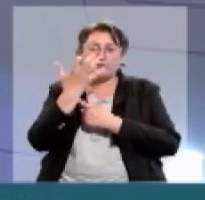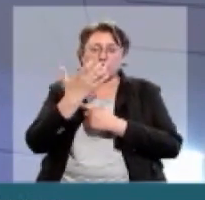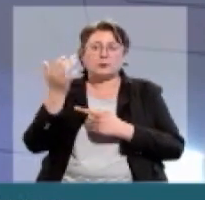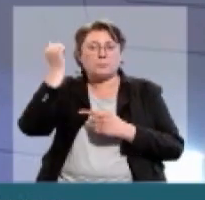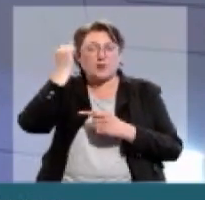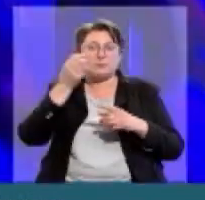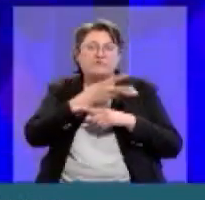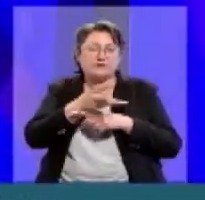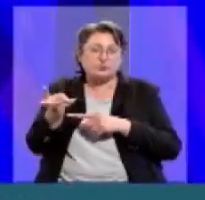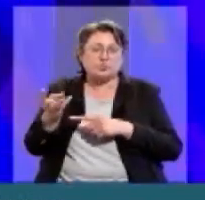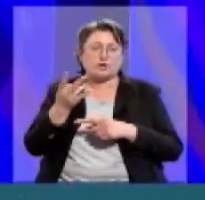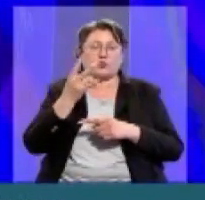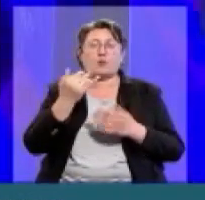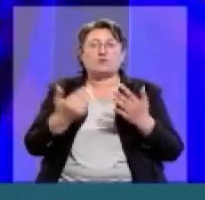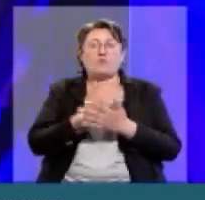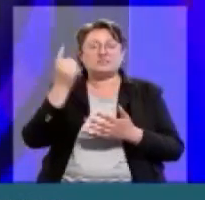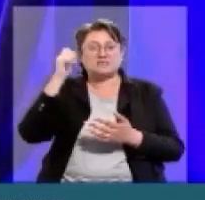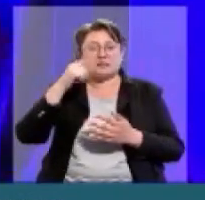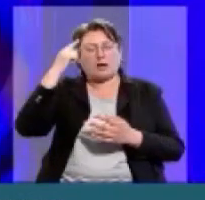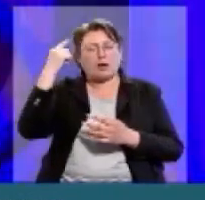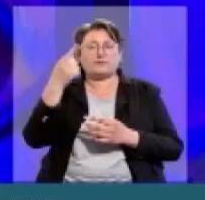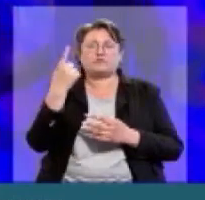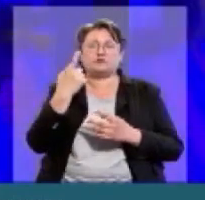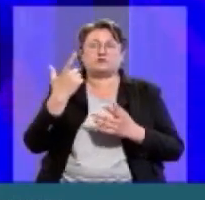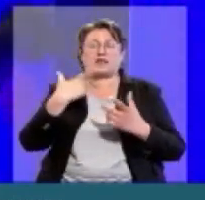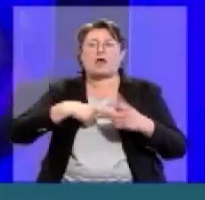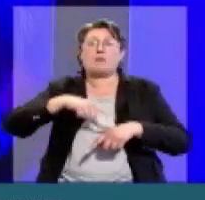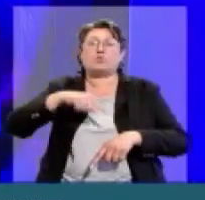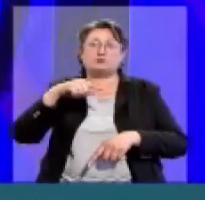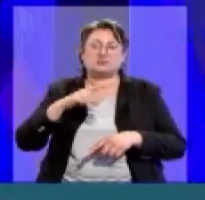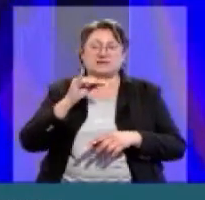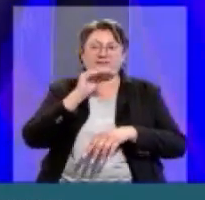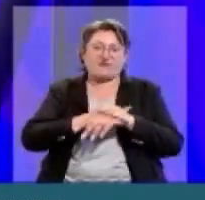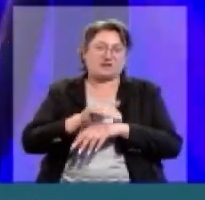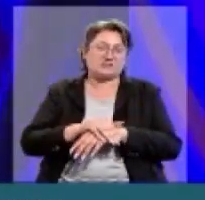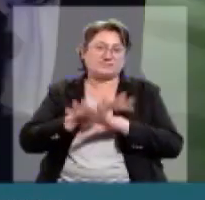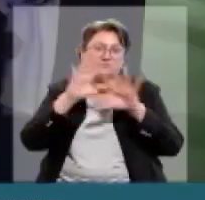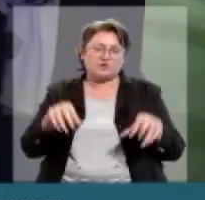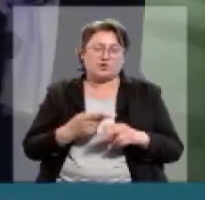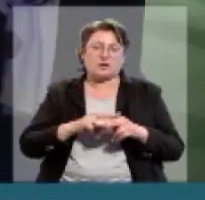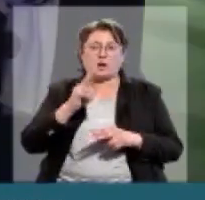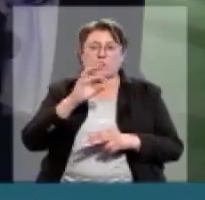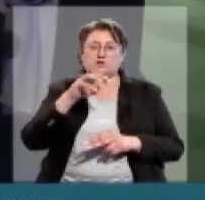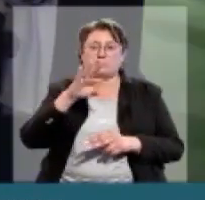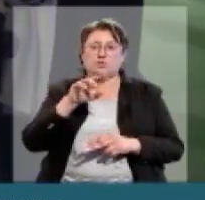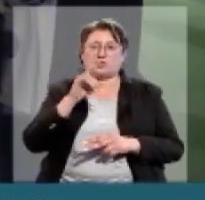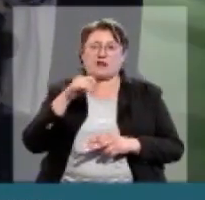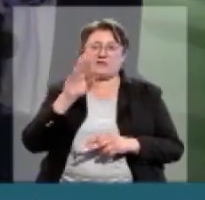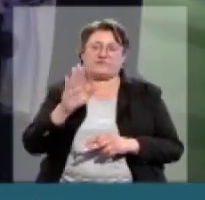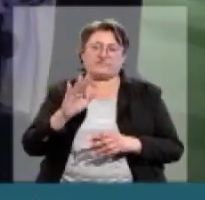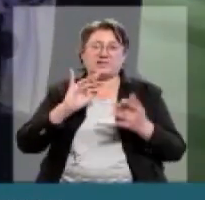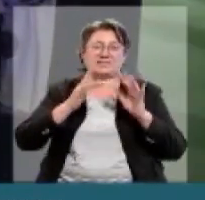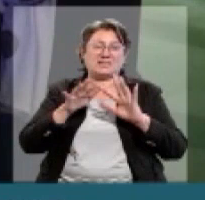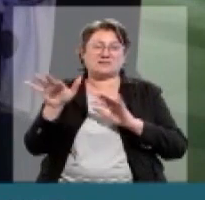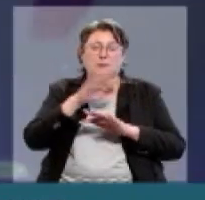снимают памятные видео. Новые знания, головокружительные эмоции и научные факты – все это «Космодрайв». Интерактивная